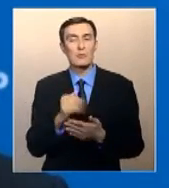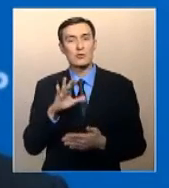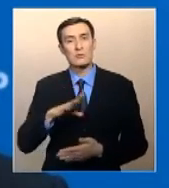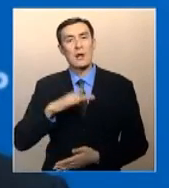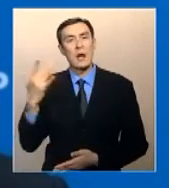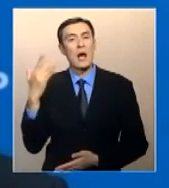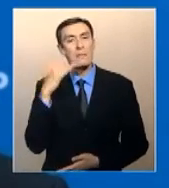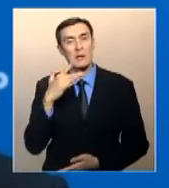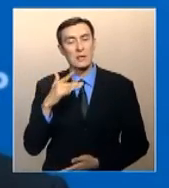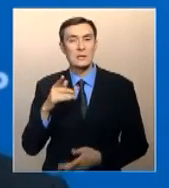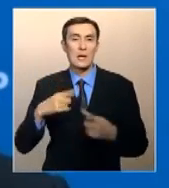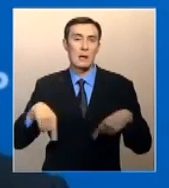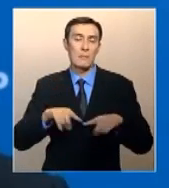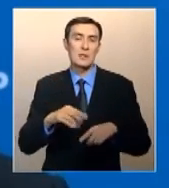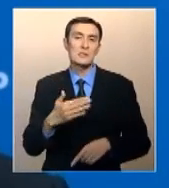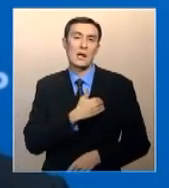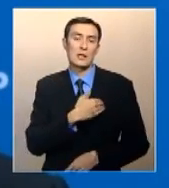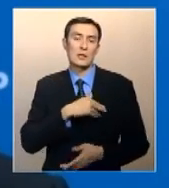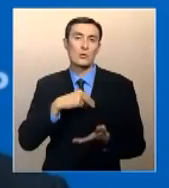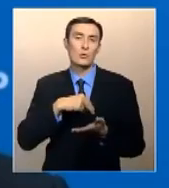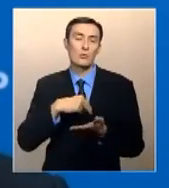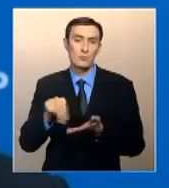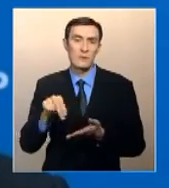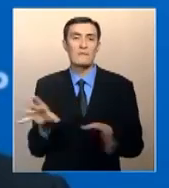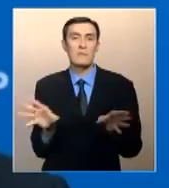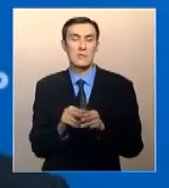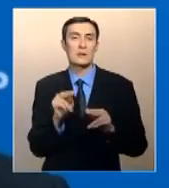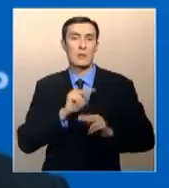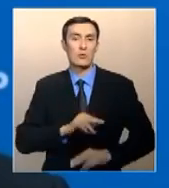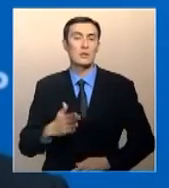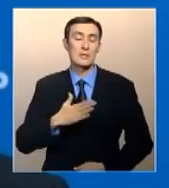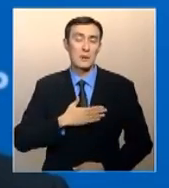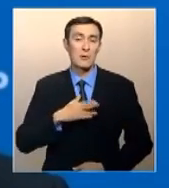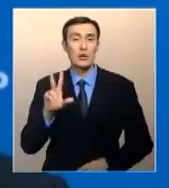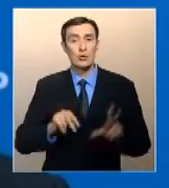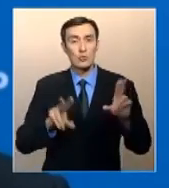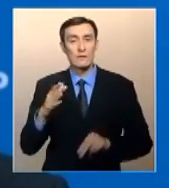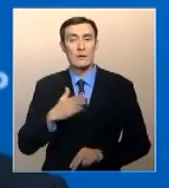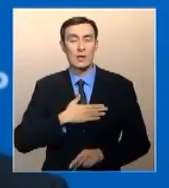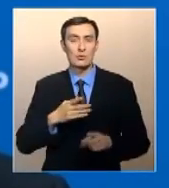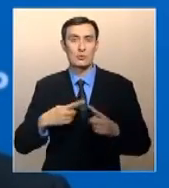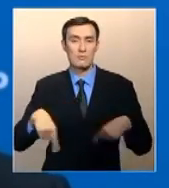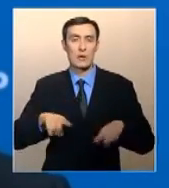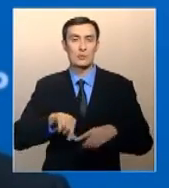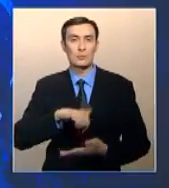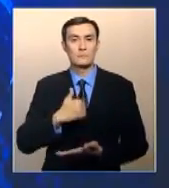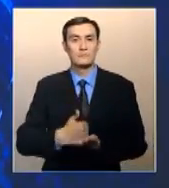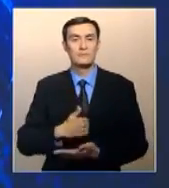какие-то компании к нам придут, там захотят вместе с нами работать, учитывая нашу базу.